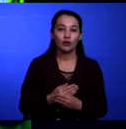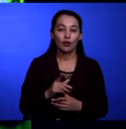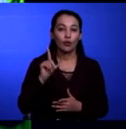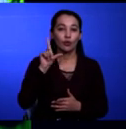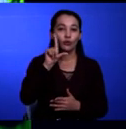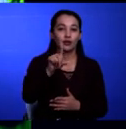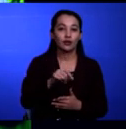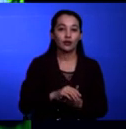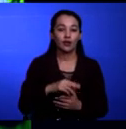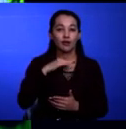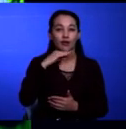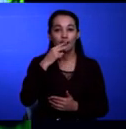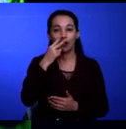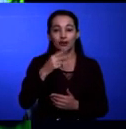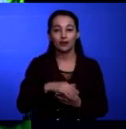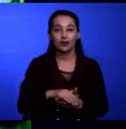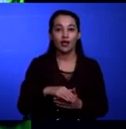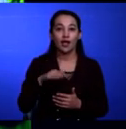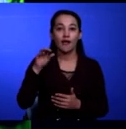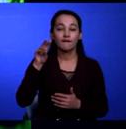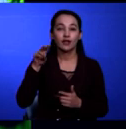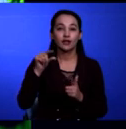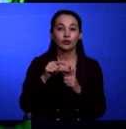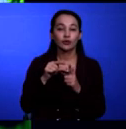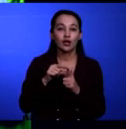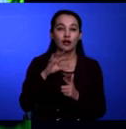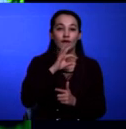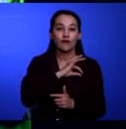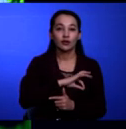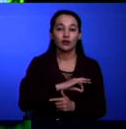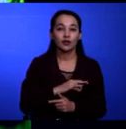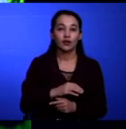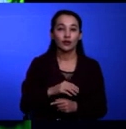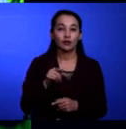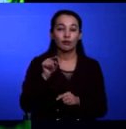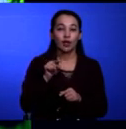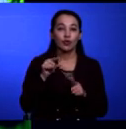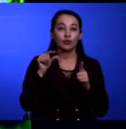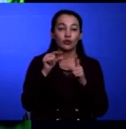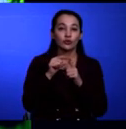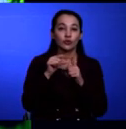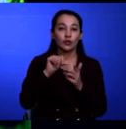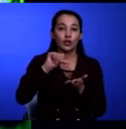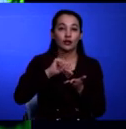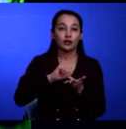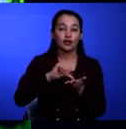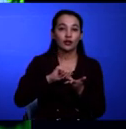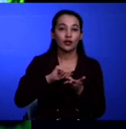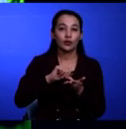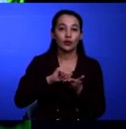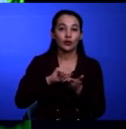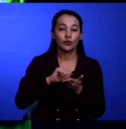O'ting, qarang, fe'llardan foydalaning. Shu fe'llarni o'z